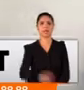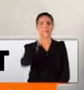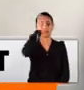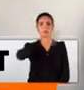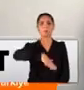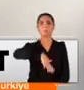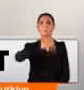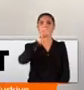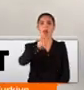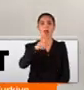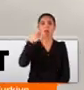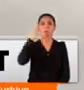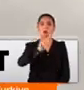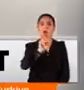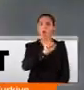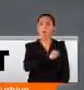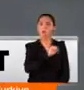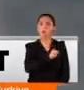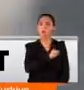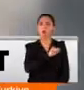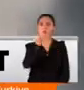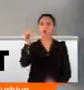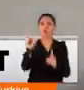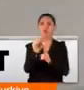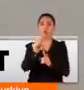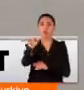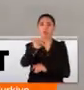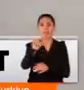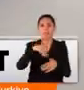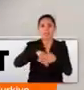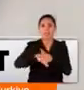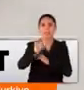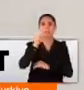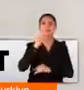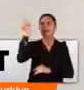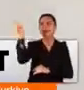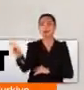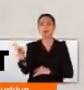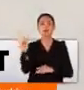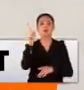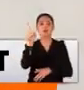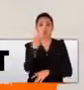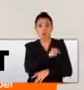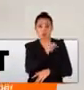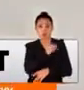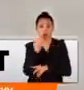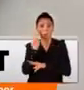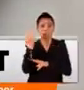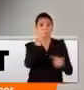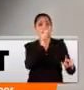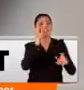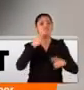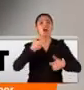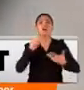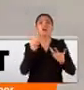İstanbul'un göbeğinde ölüm korkusuyla bir çöp kutusunun eşiğine sığınmış bir kadın ve sebep olduğu korkunç tablonun farkında